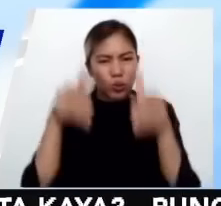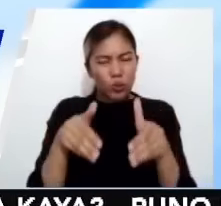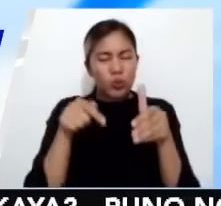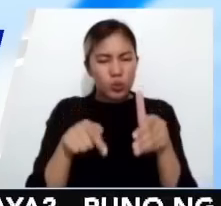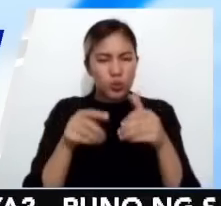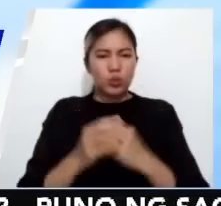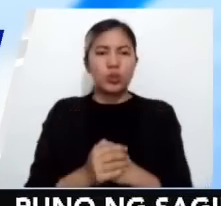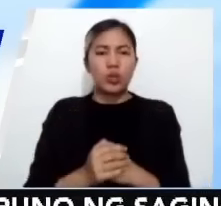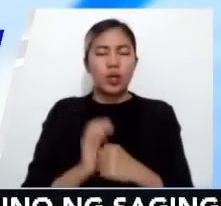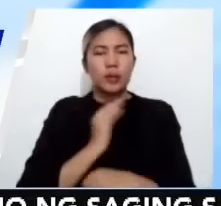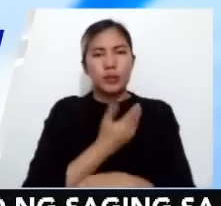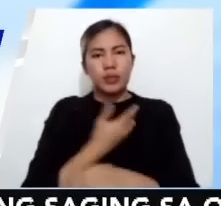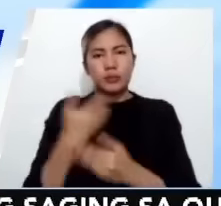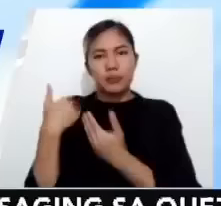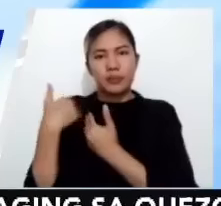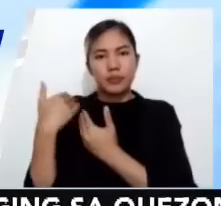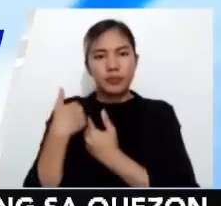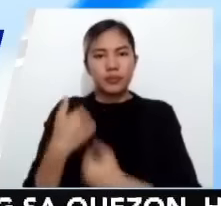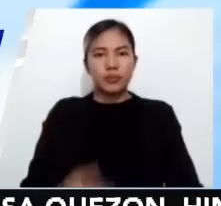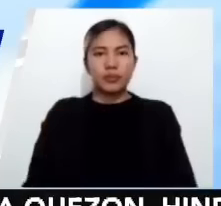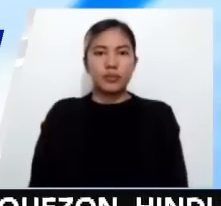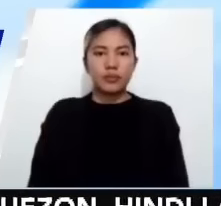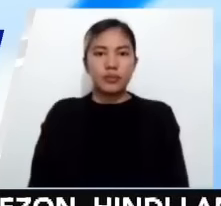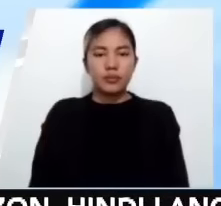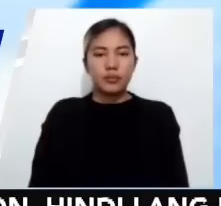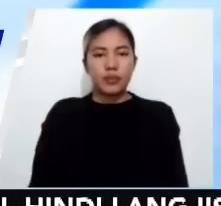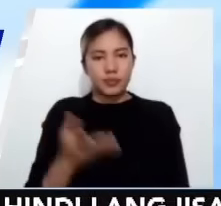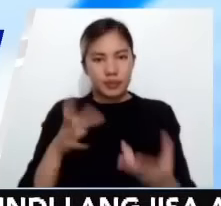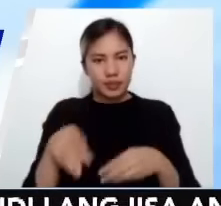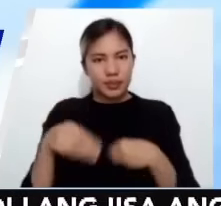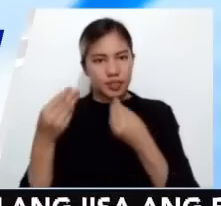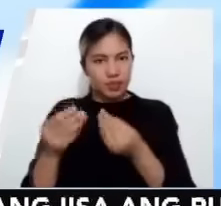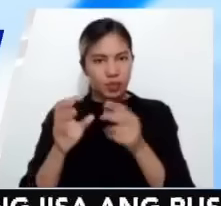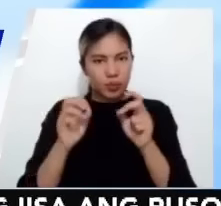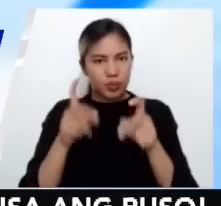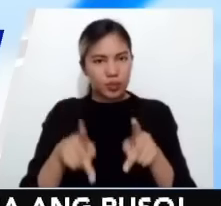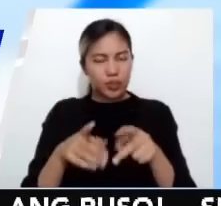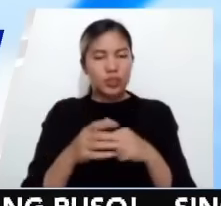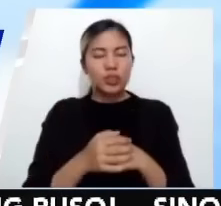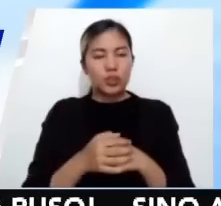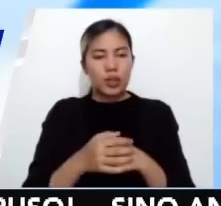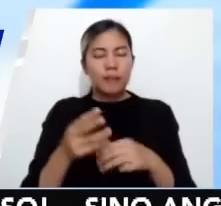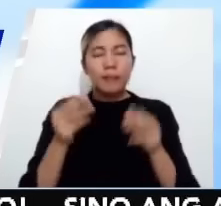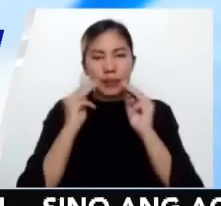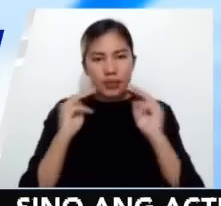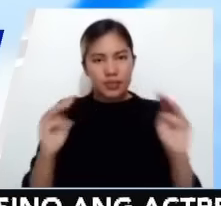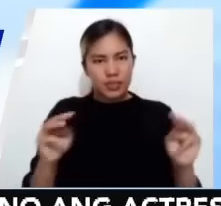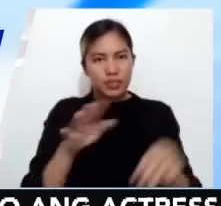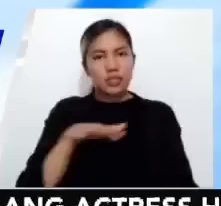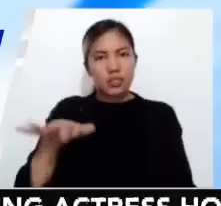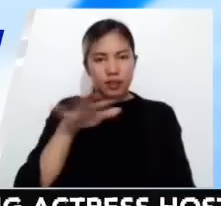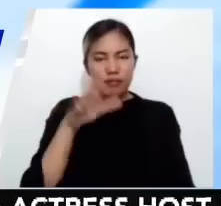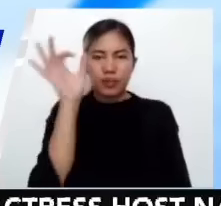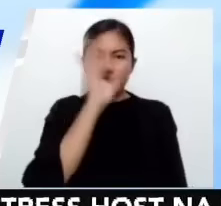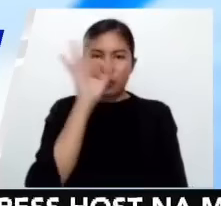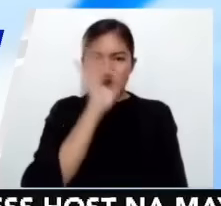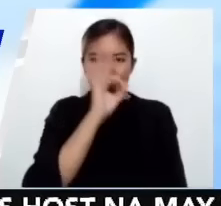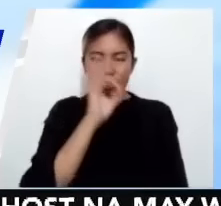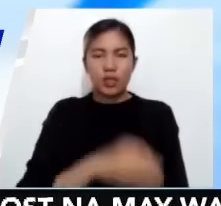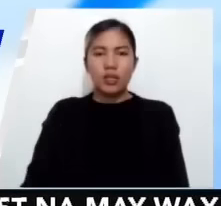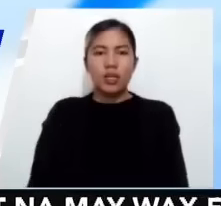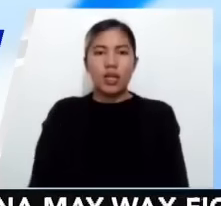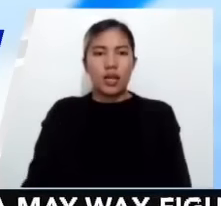po. Oh, bigyan na po namin siguro kayo ng pagkakataon na i-address mismo yung sambayan ng Pilipino tungkol sa inyong panawagan na hindi masangkot ang AFP na sa inyo po